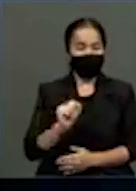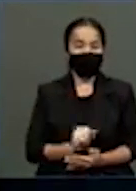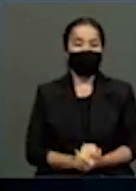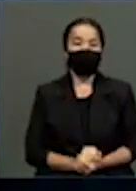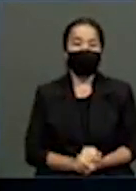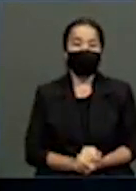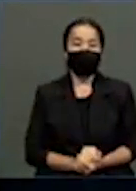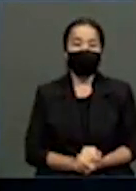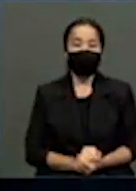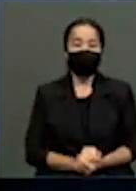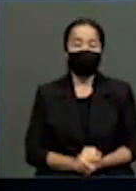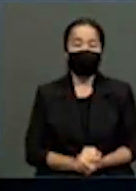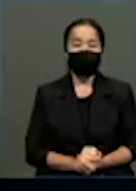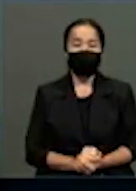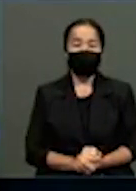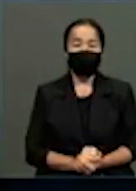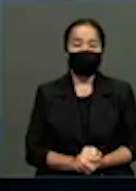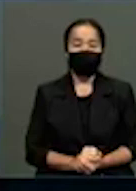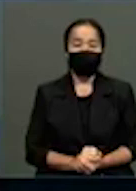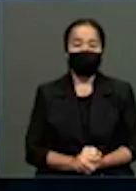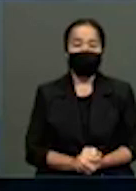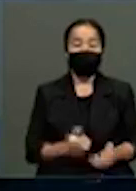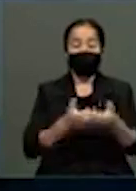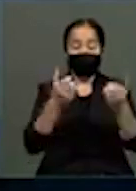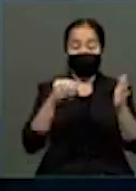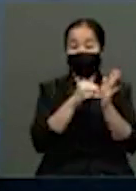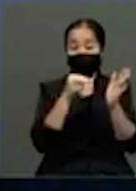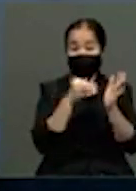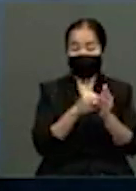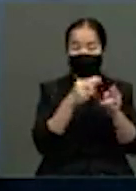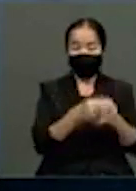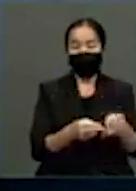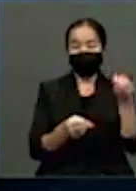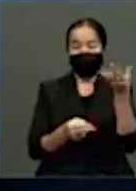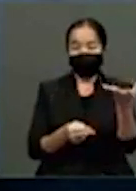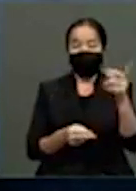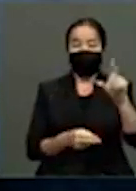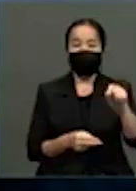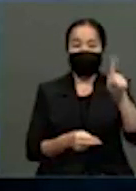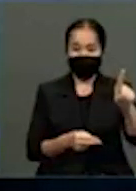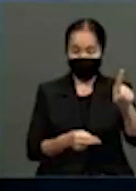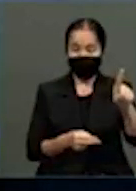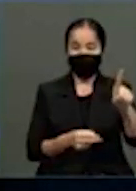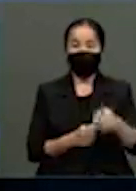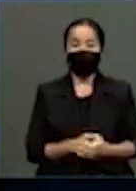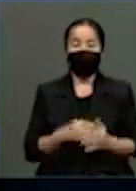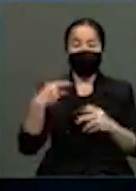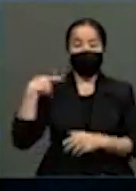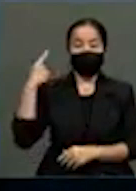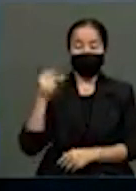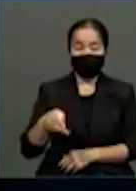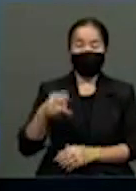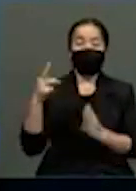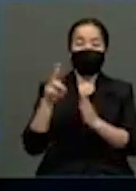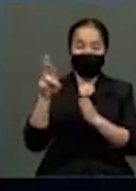ณีของเสียชีวิต34รายนี้แยกเป็นกรุงเทพมหานครเป็นส่วนใหญ่นะครับ21รายปทุมธานีเชียงร